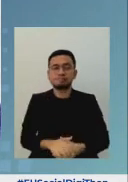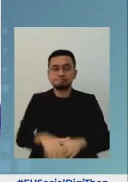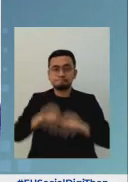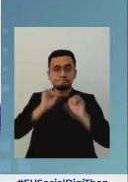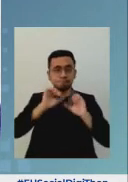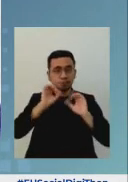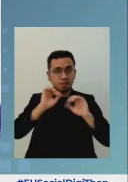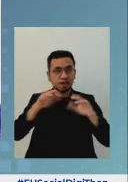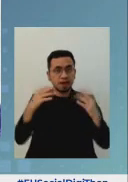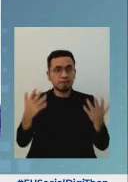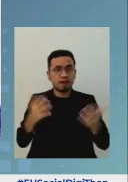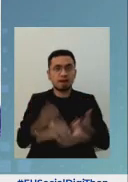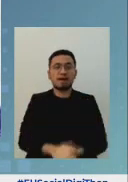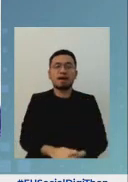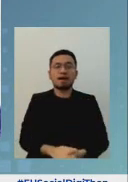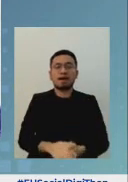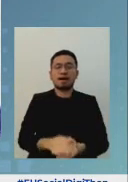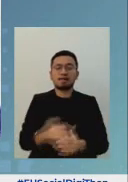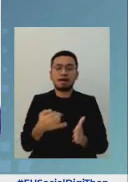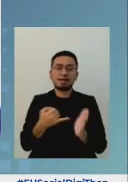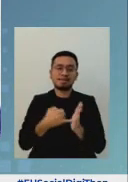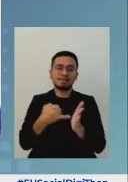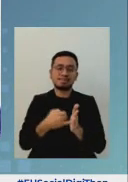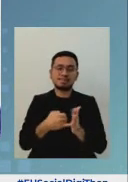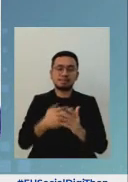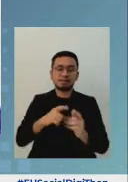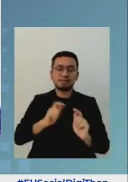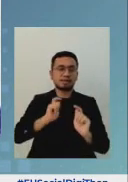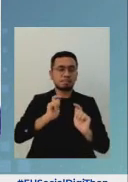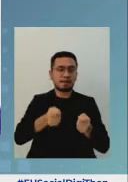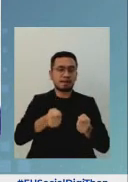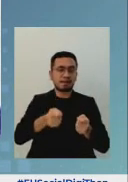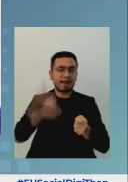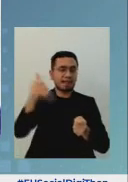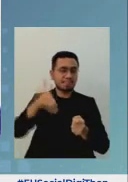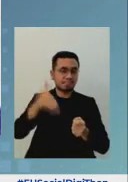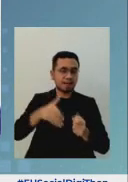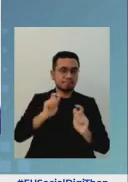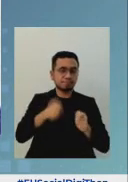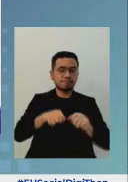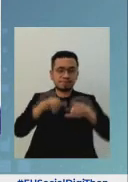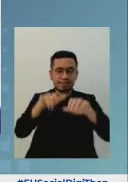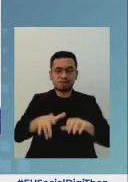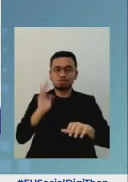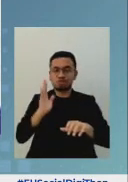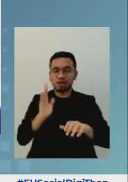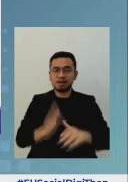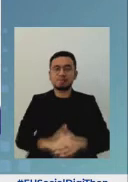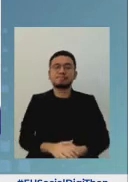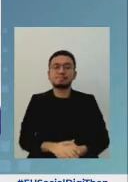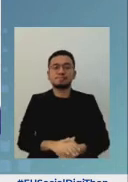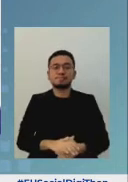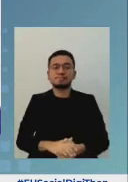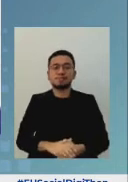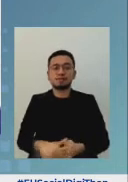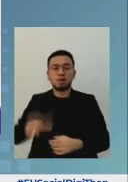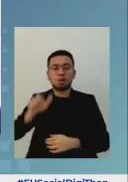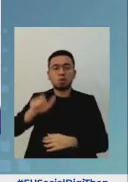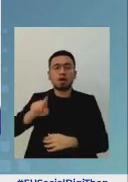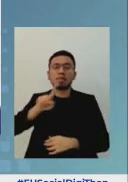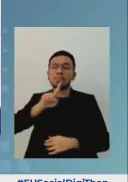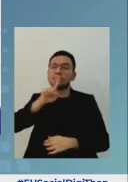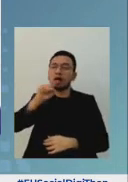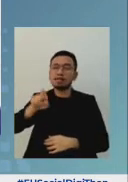mohon mengisi link absensi yang sudah kami sediakan di kolom chat. Kemudian ada yang bertanya apakah materi boleh